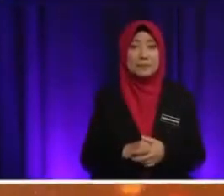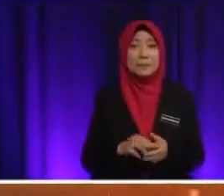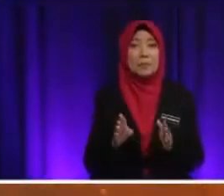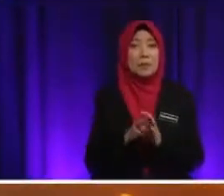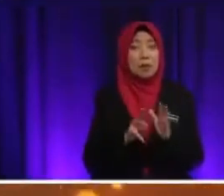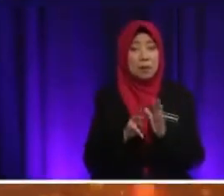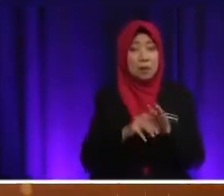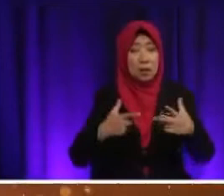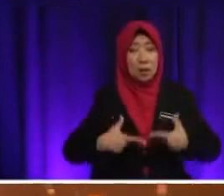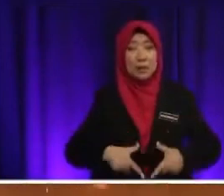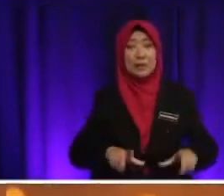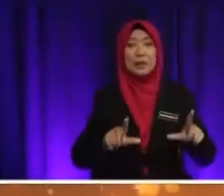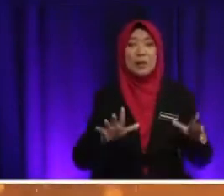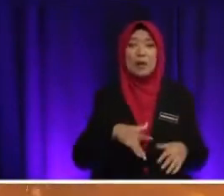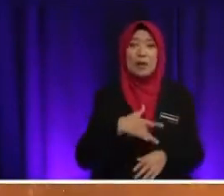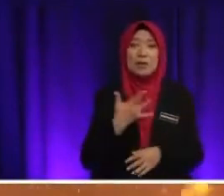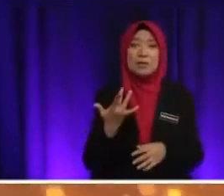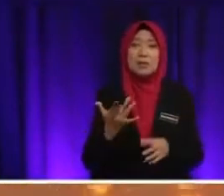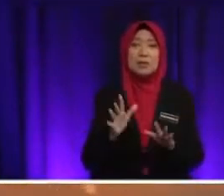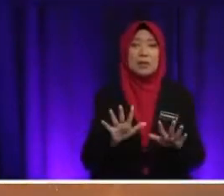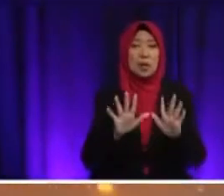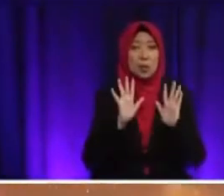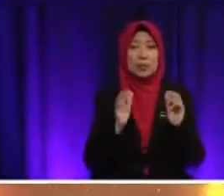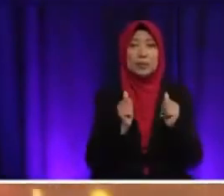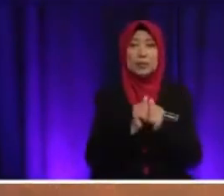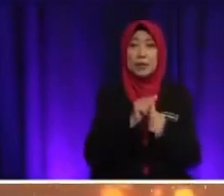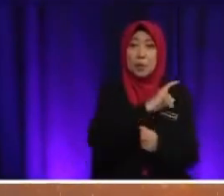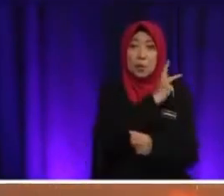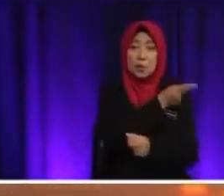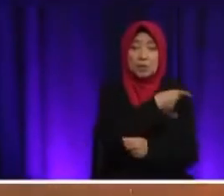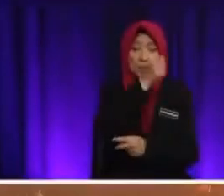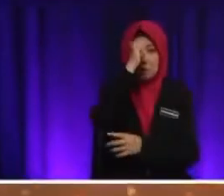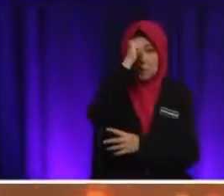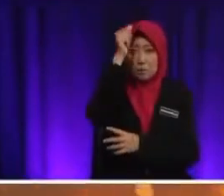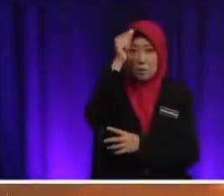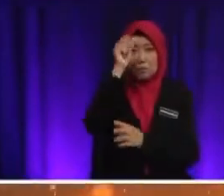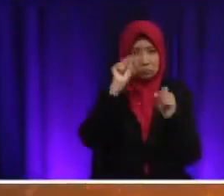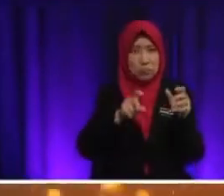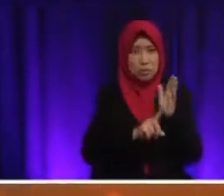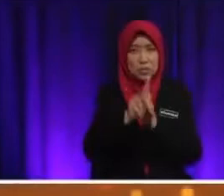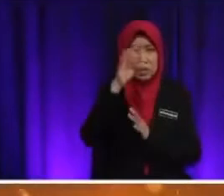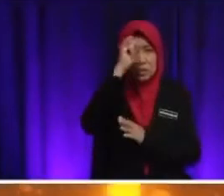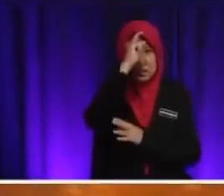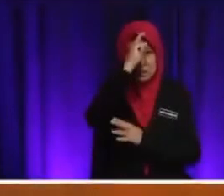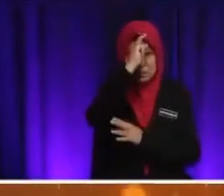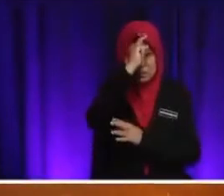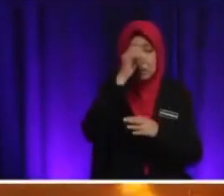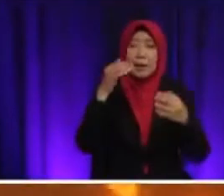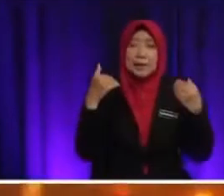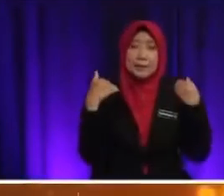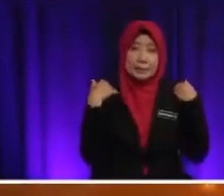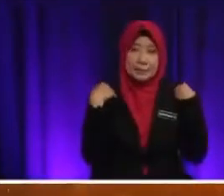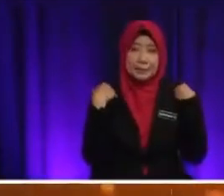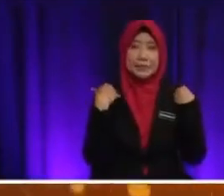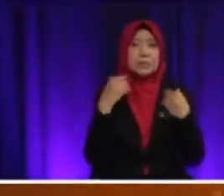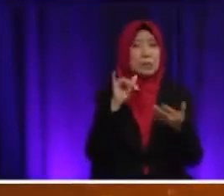Melahirkan rasa takut dengan kekuasaan Allah. Ada kaitan dengan iman? Ada ustaz. Tingkat iman tak bila kita melahirkan rasa takut? Ada ustaz. Masya, itu